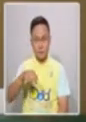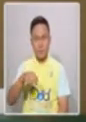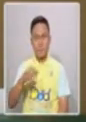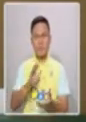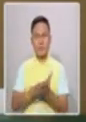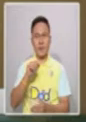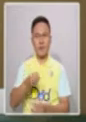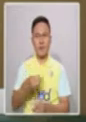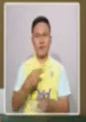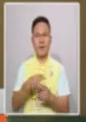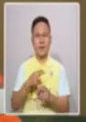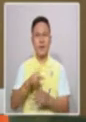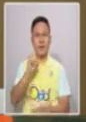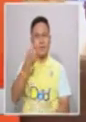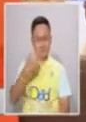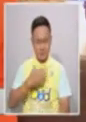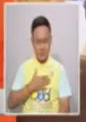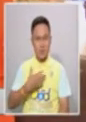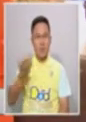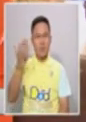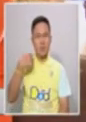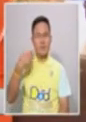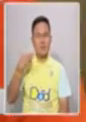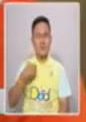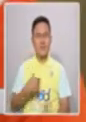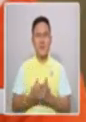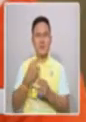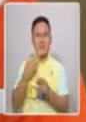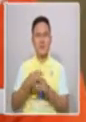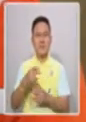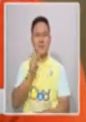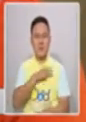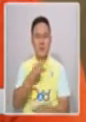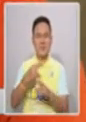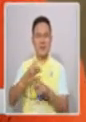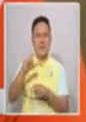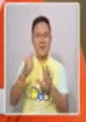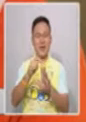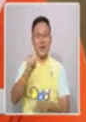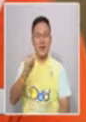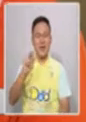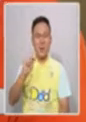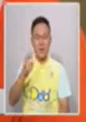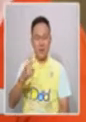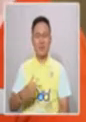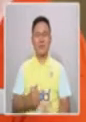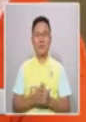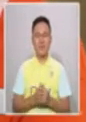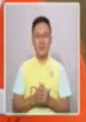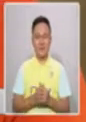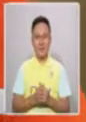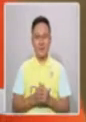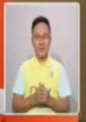ก่าชื่อจริงชื่อใหม่ชื่อจุธามาศค่ะ ใครตั้งให้ น้องสาวเขาเปลี่ยนชื่อใหม่ให้บอกว่าล้มรถไม่หยุ